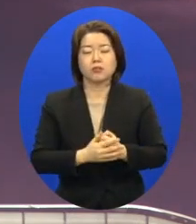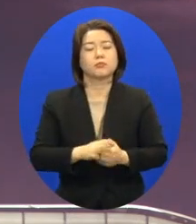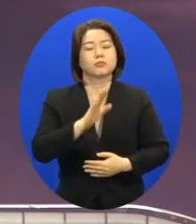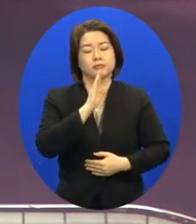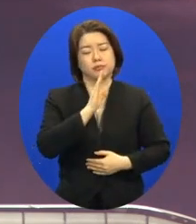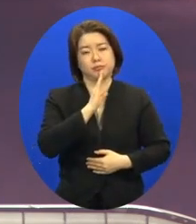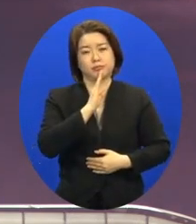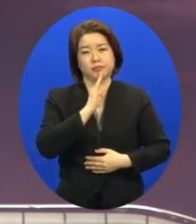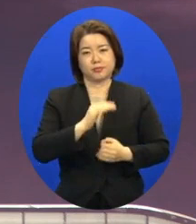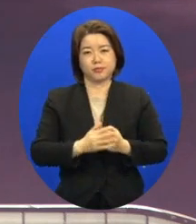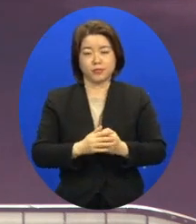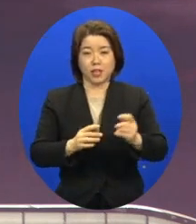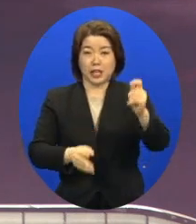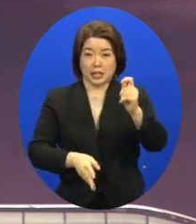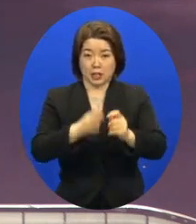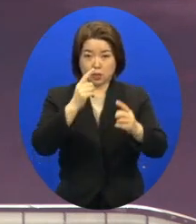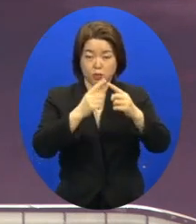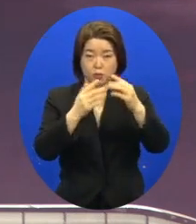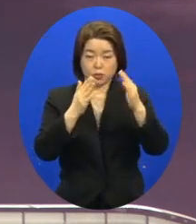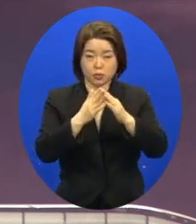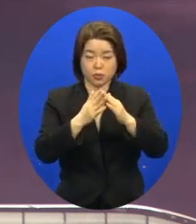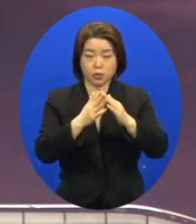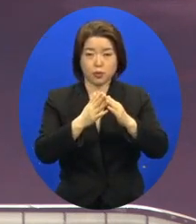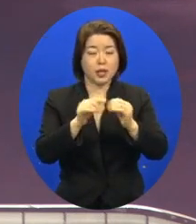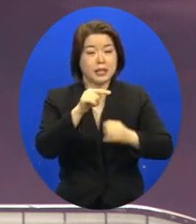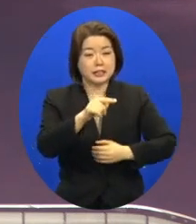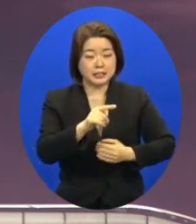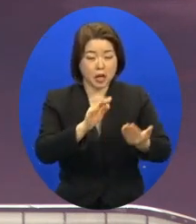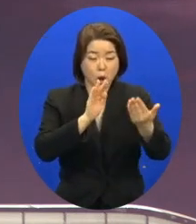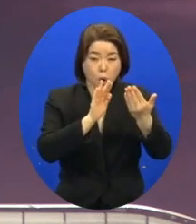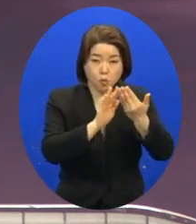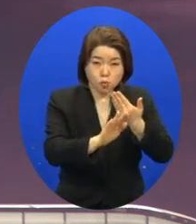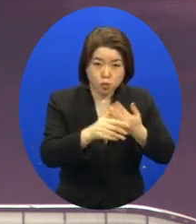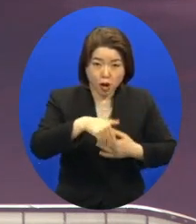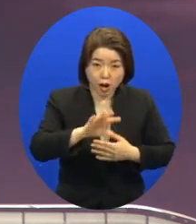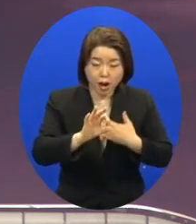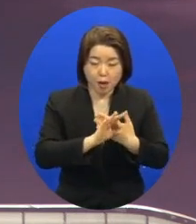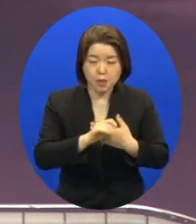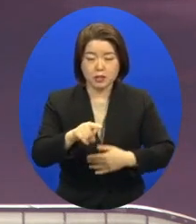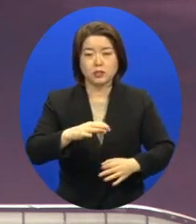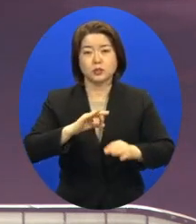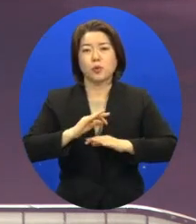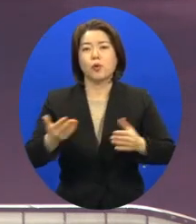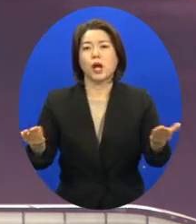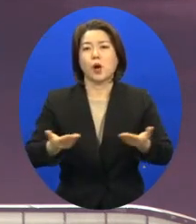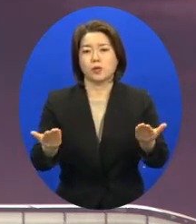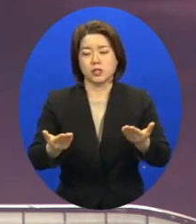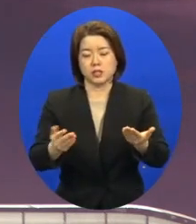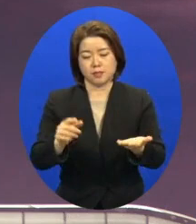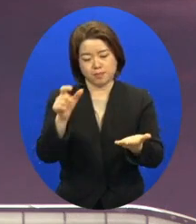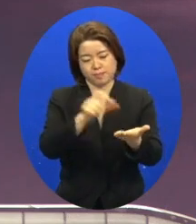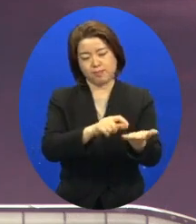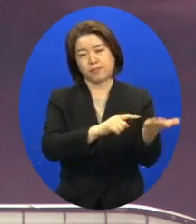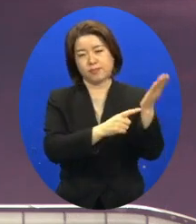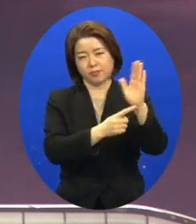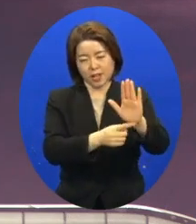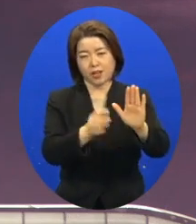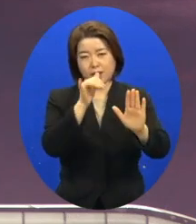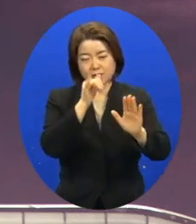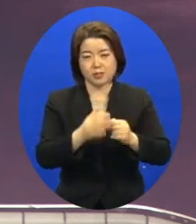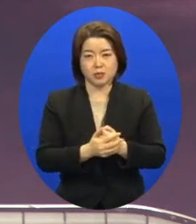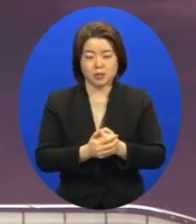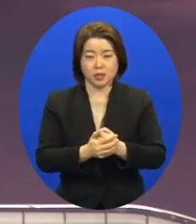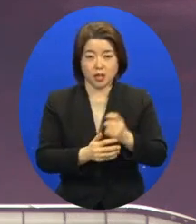그렇습니다. 고린도 후서에 가보면 그 놀라운 일이 나옵니다. 고린도